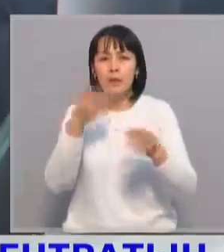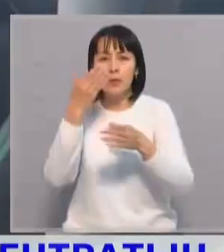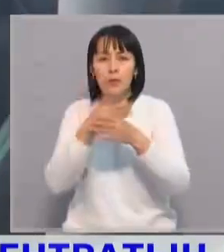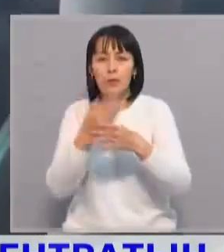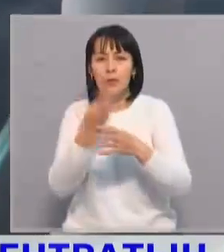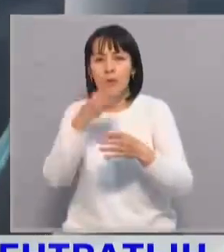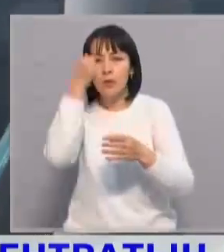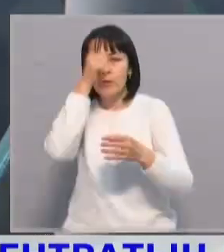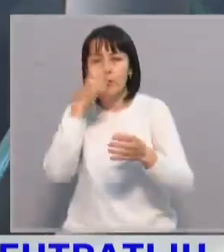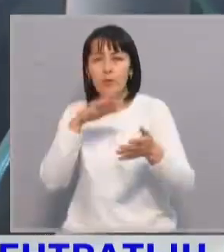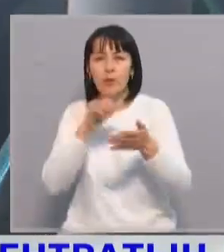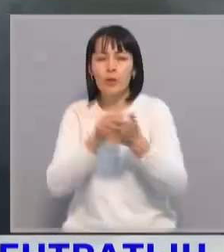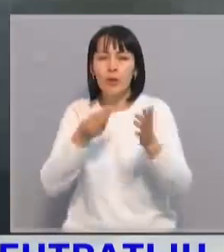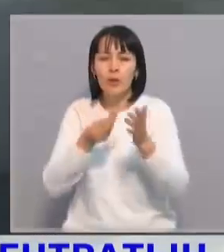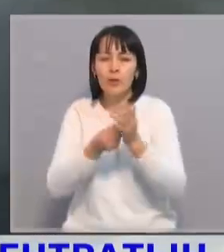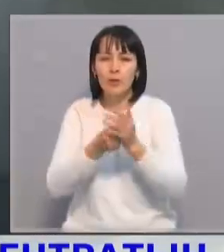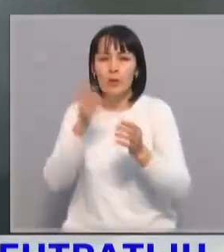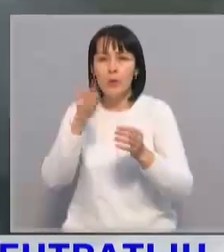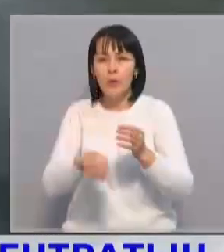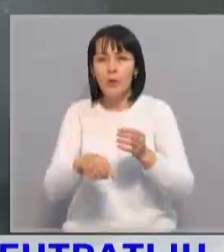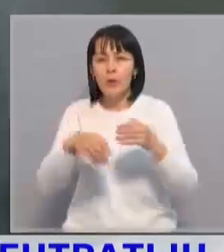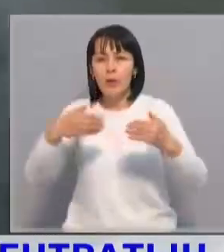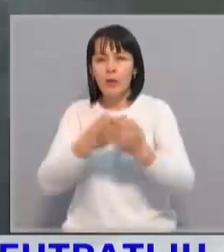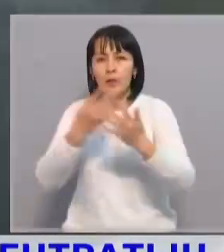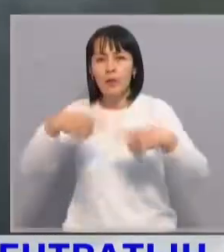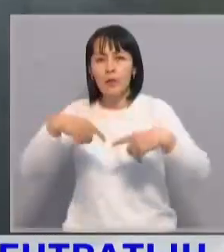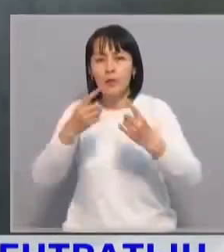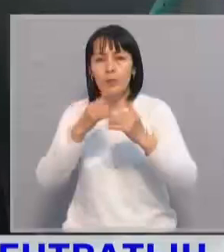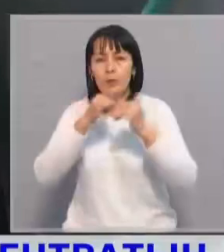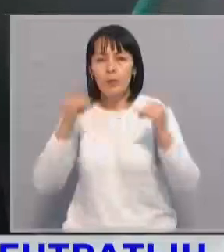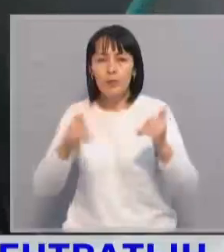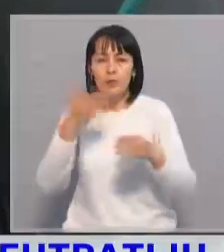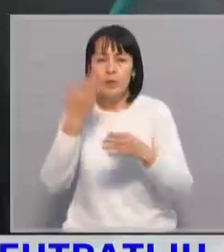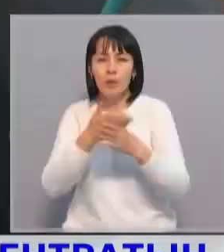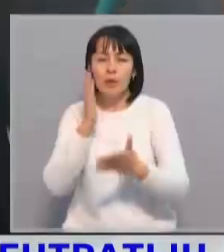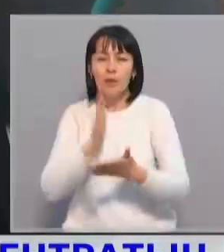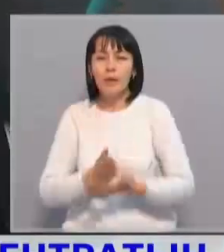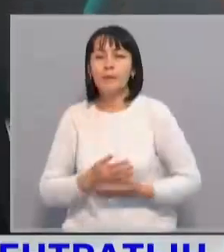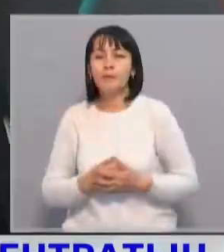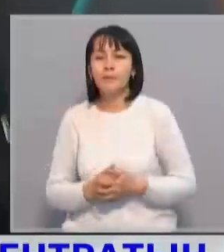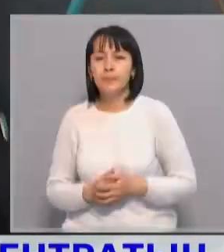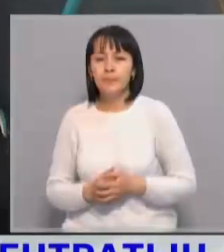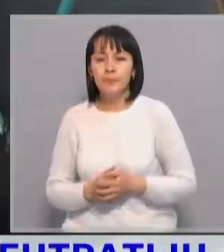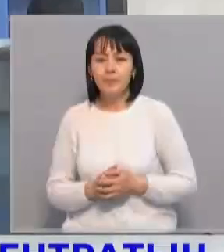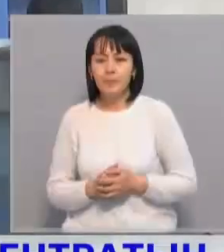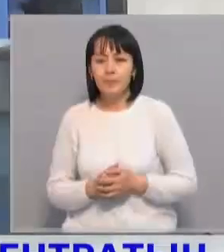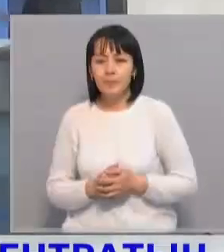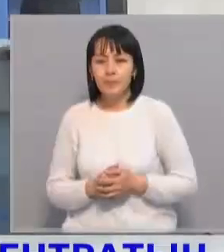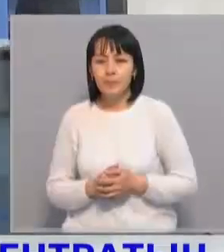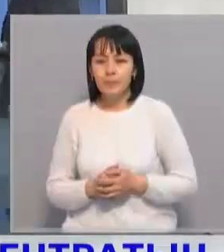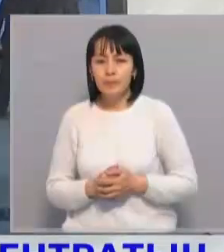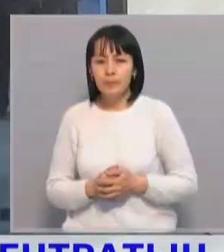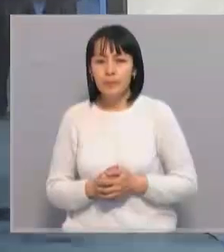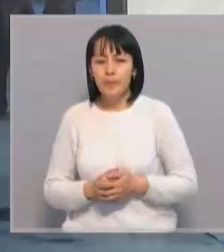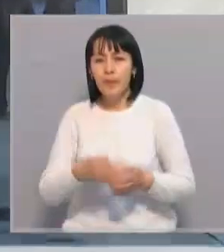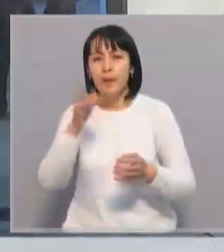ретінде 3 жылдық жалдау ақысы төленіп, олардың аяқтан тұрып кетуіне осылайша жағдай жасалмақ. Ол